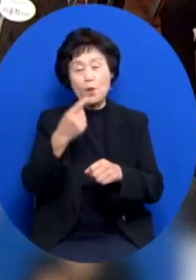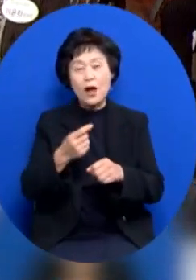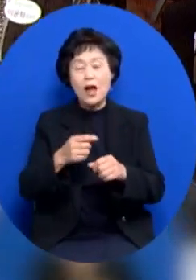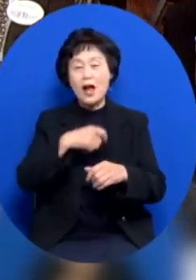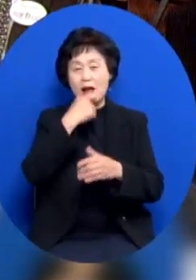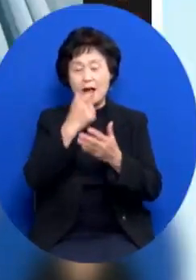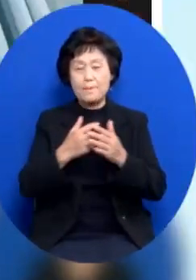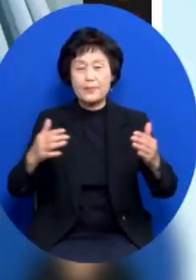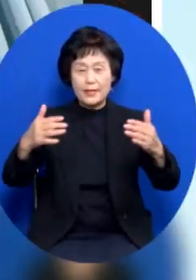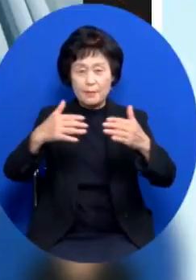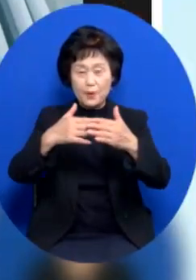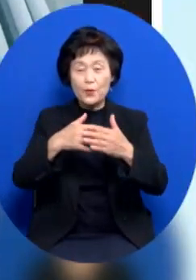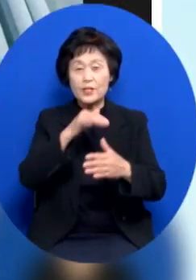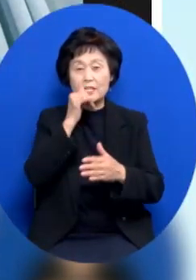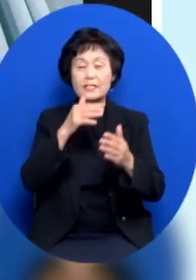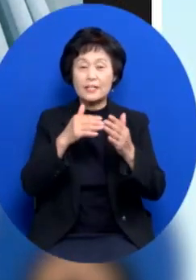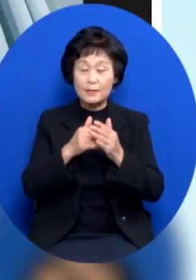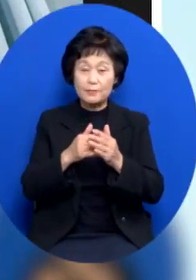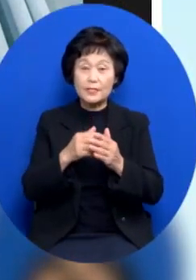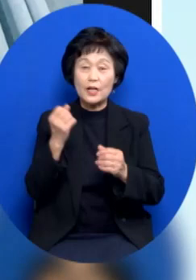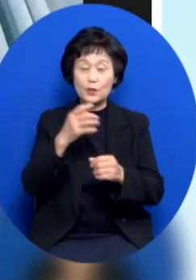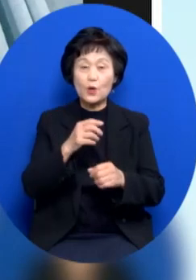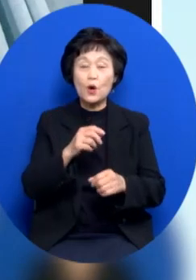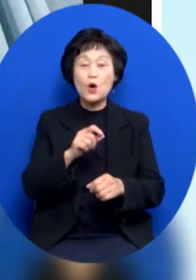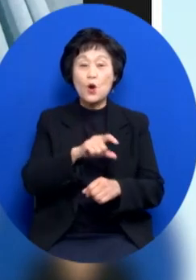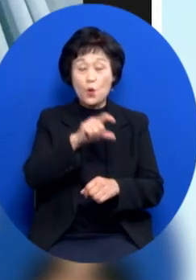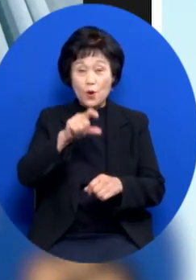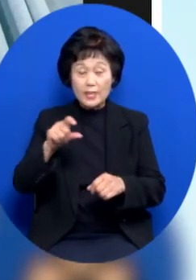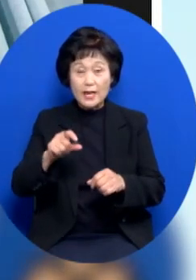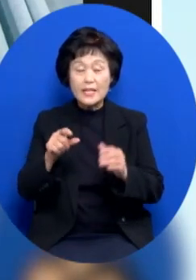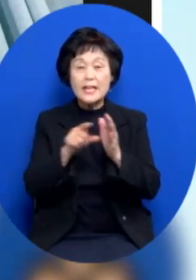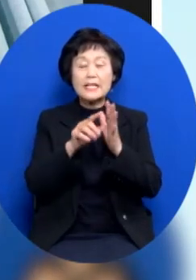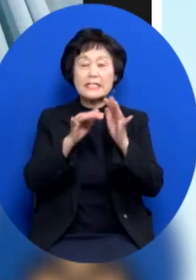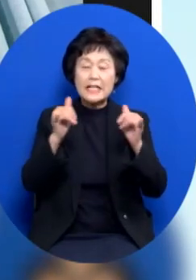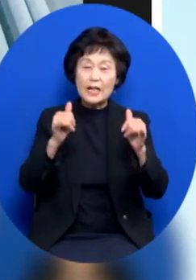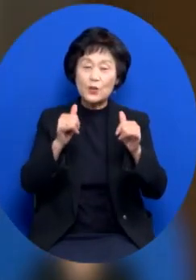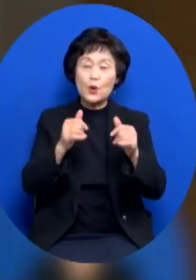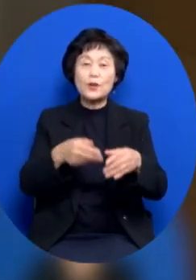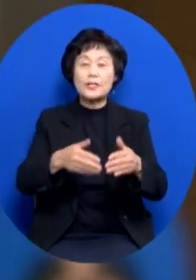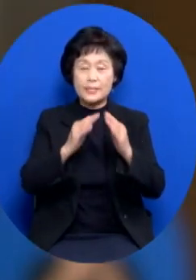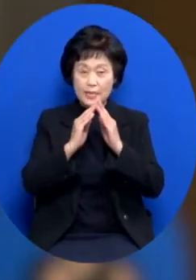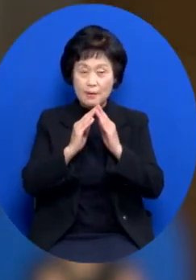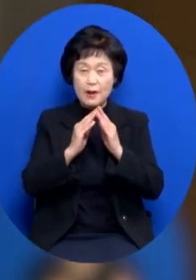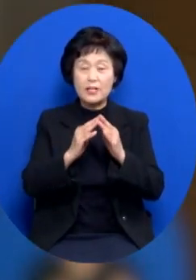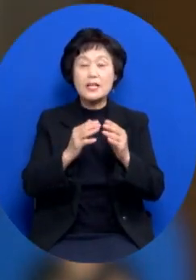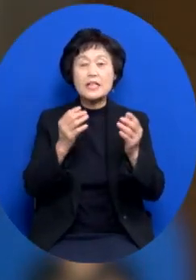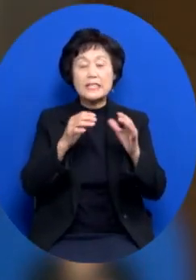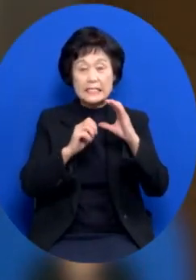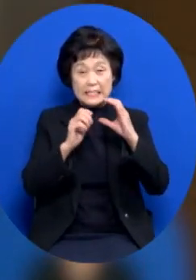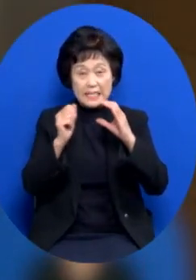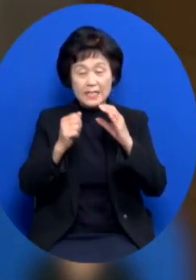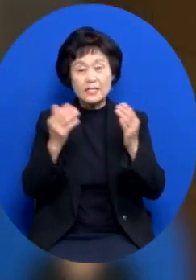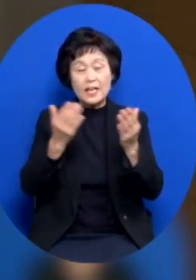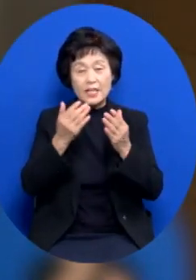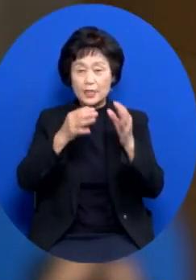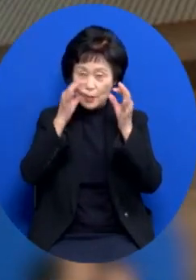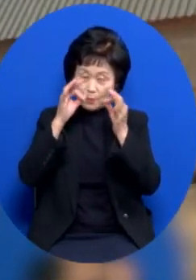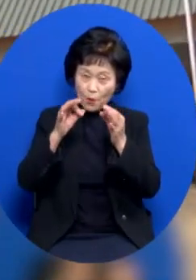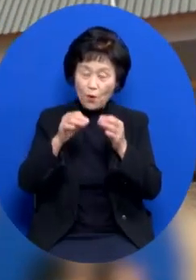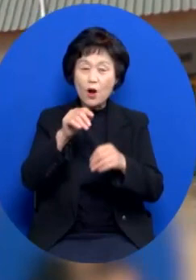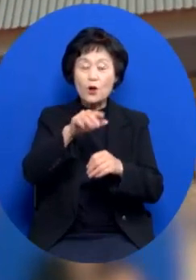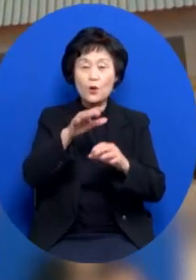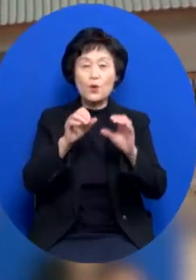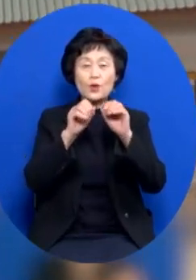나눴습니다. 르완다에 신학교를 설립하고 탄자니아에 보건소를 개소한 CTS의 사역을 돌아보고 현지